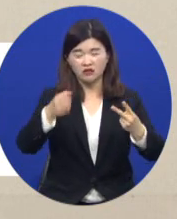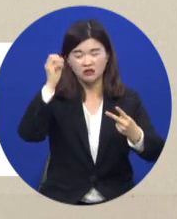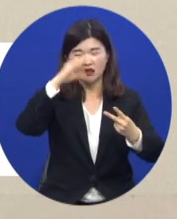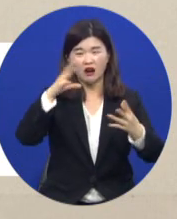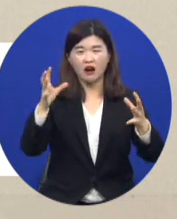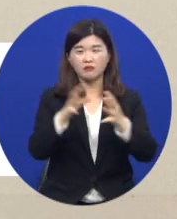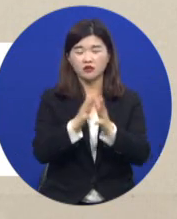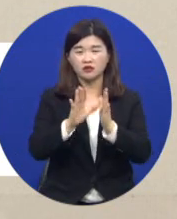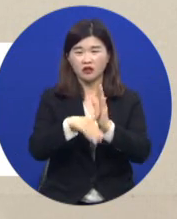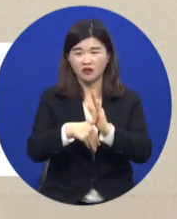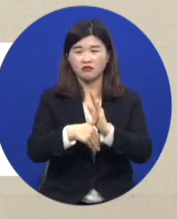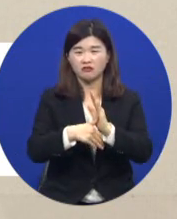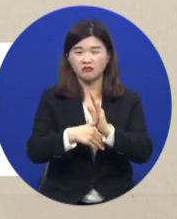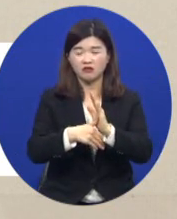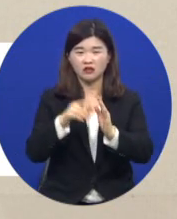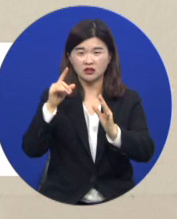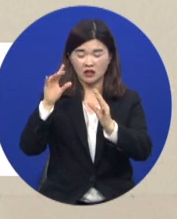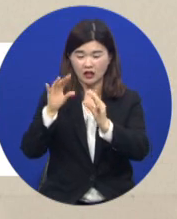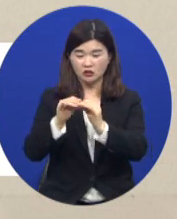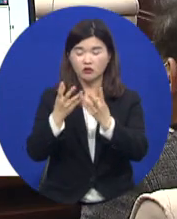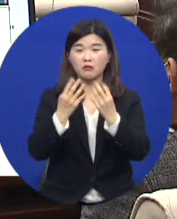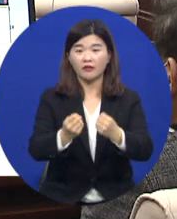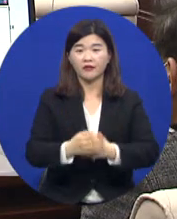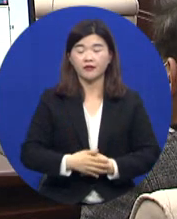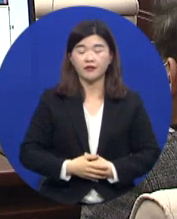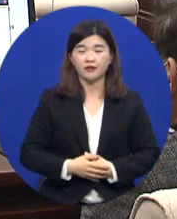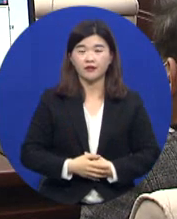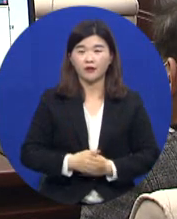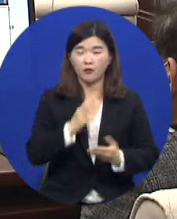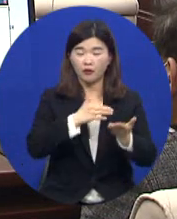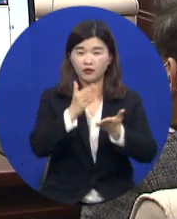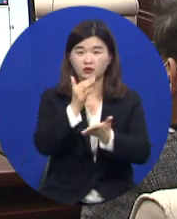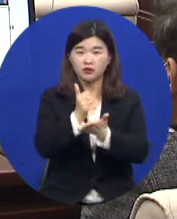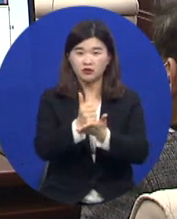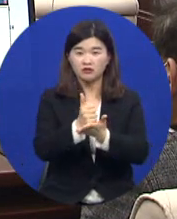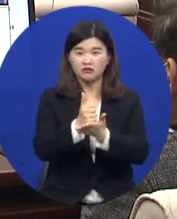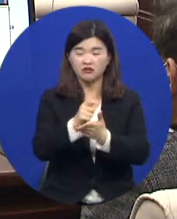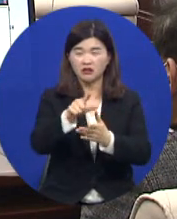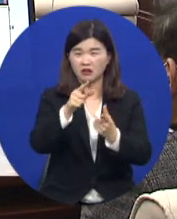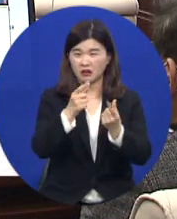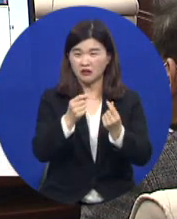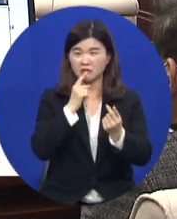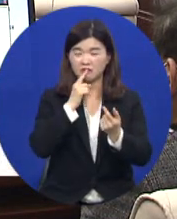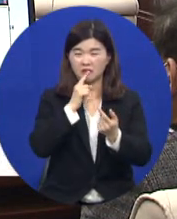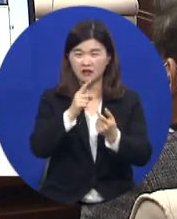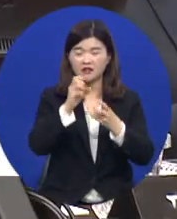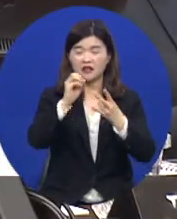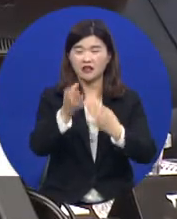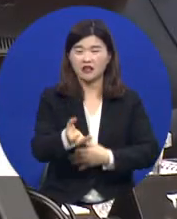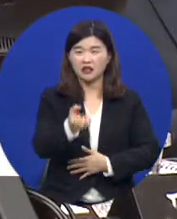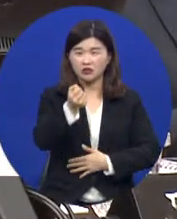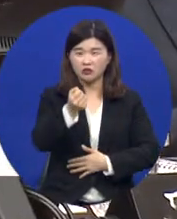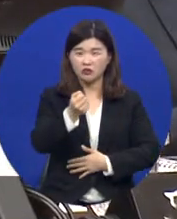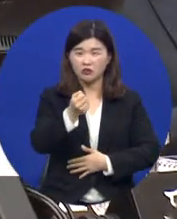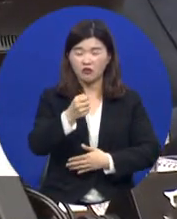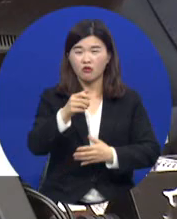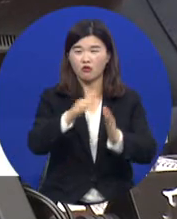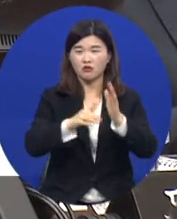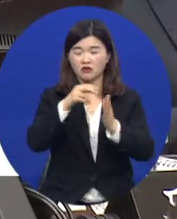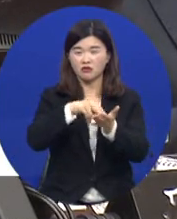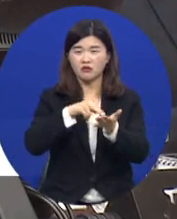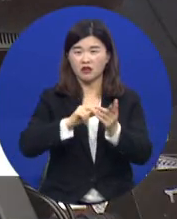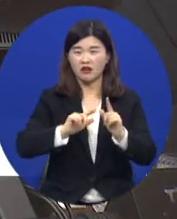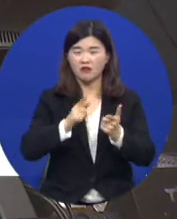합산해도 전체로 계산하면 찬성이 우세합니다. 원희룡 지사는 이 같은 주장을 예로 들면서 공식 입장은